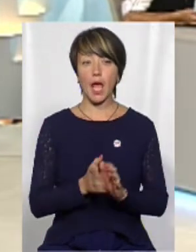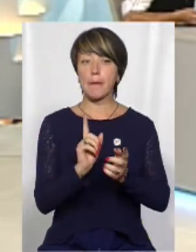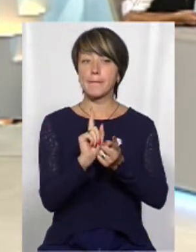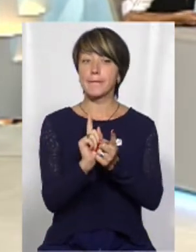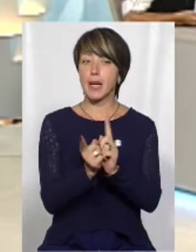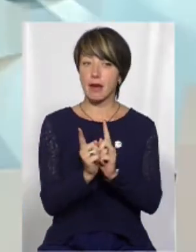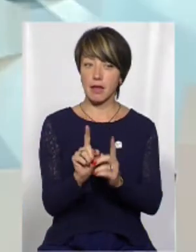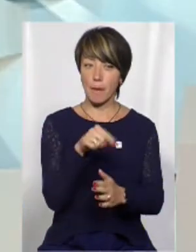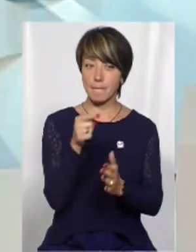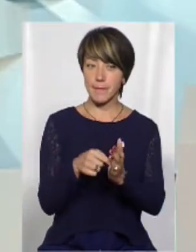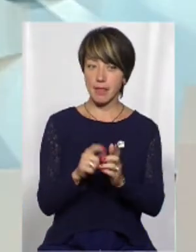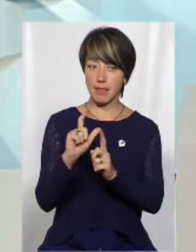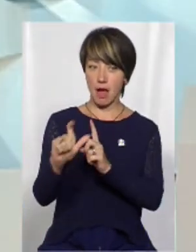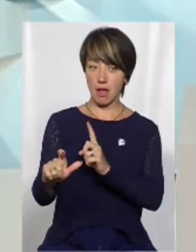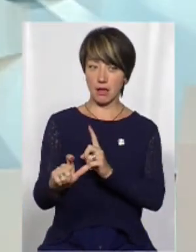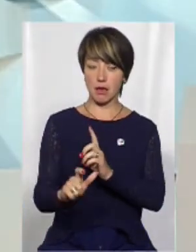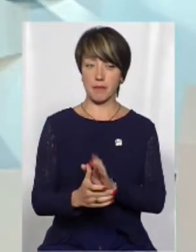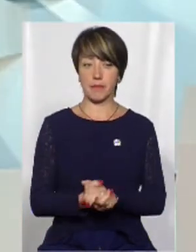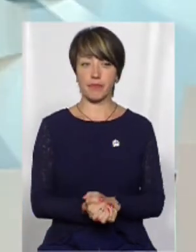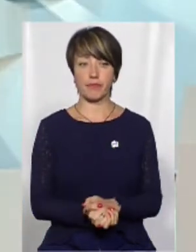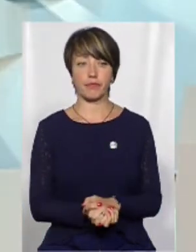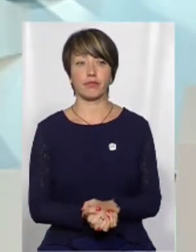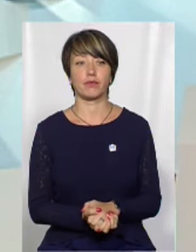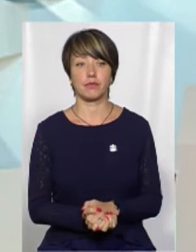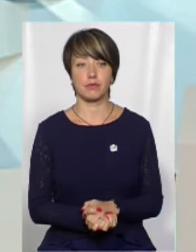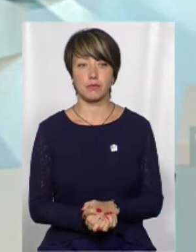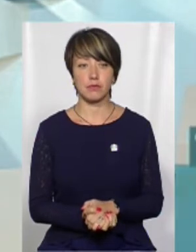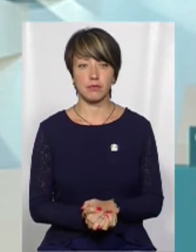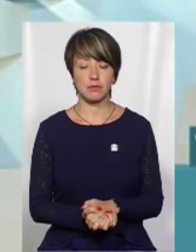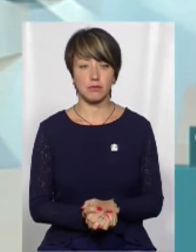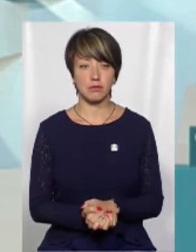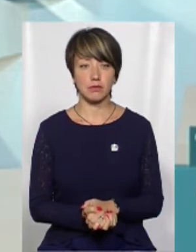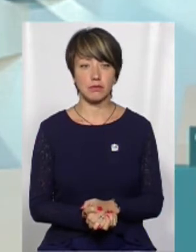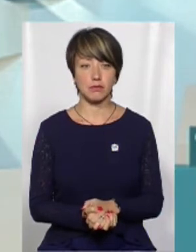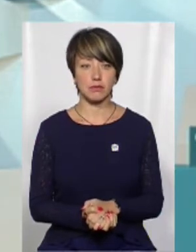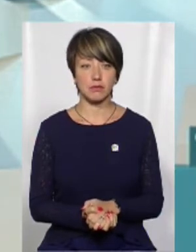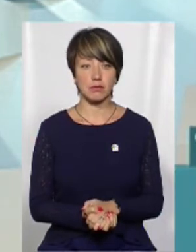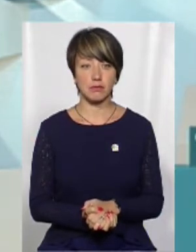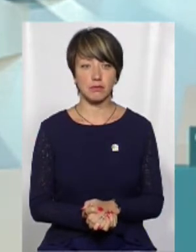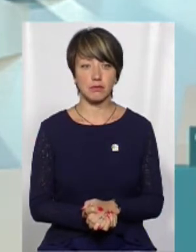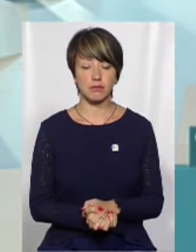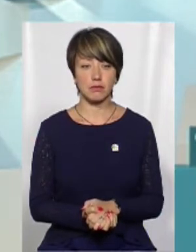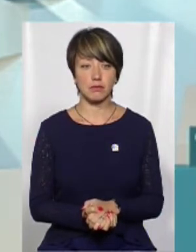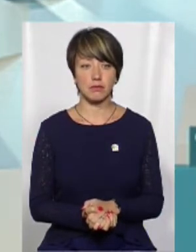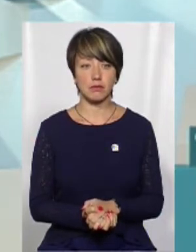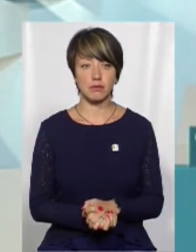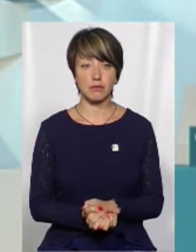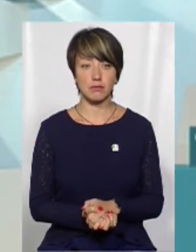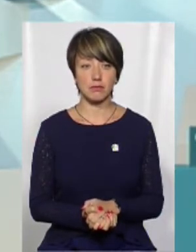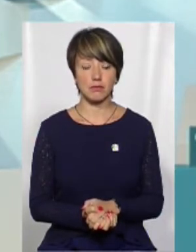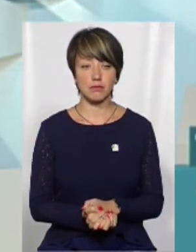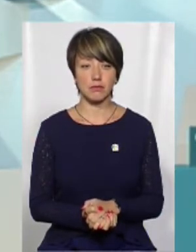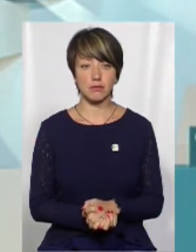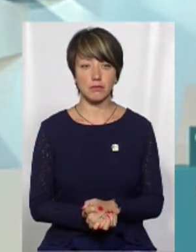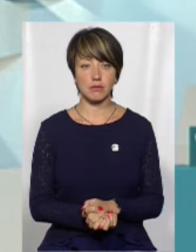comment s'est passé que vous avez quitté le pays fondateur de mode, de déménager en Ukraine